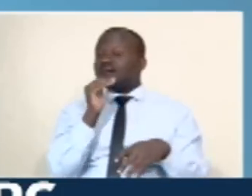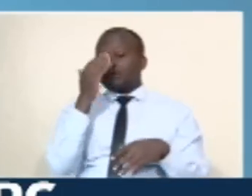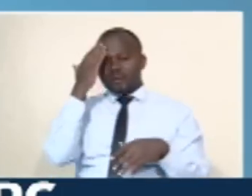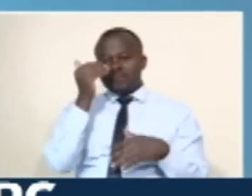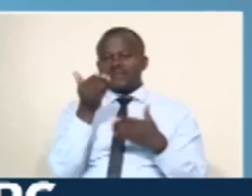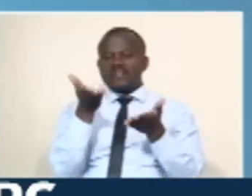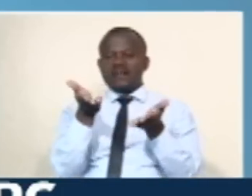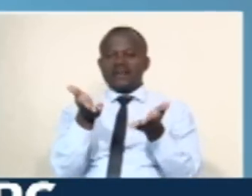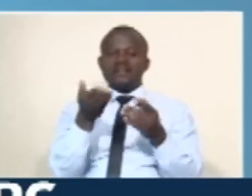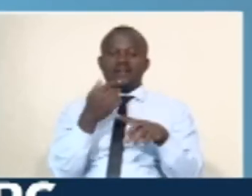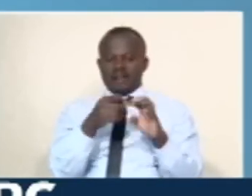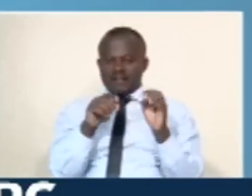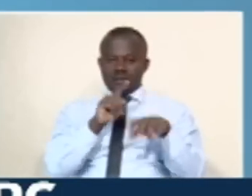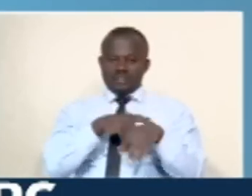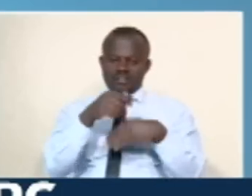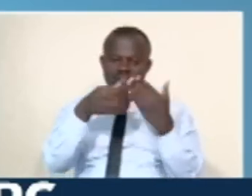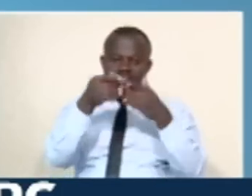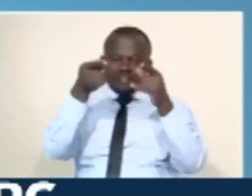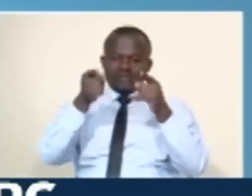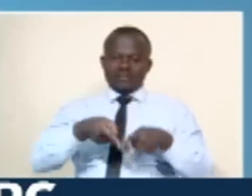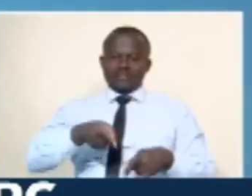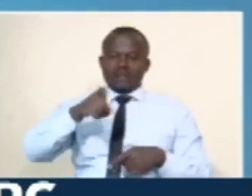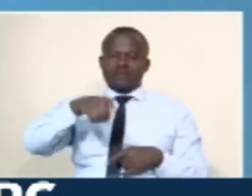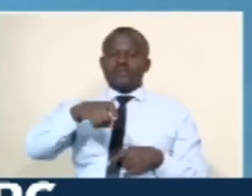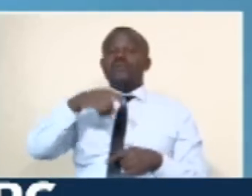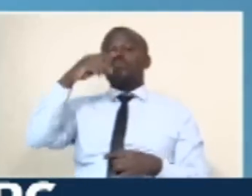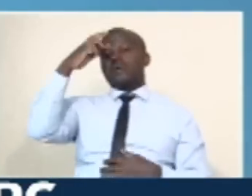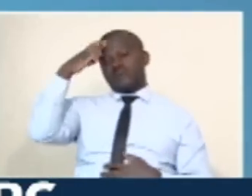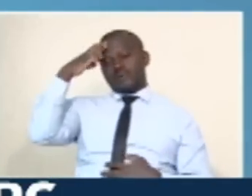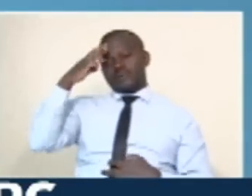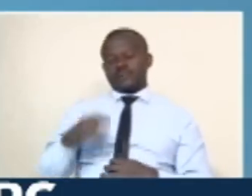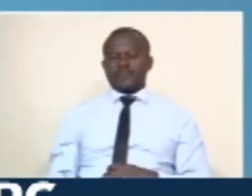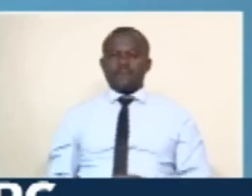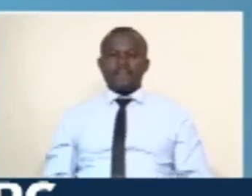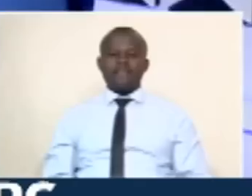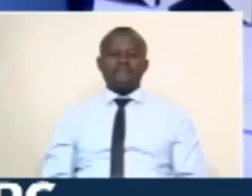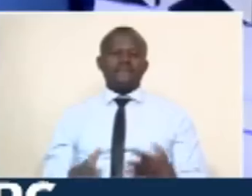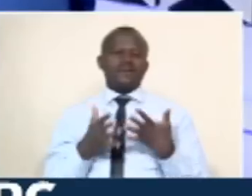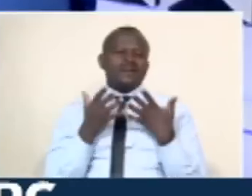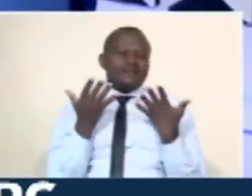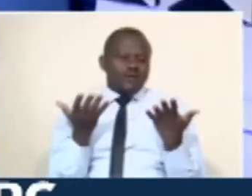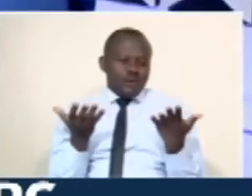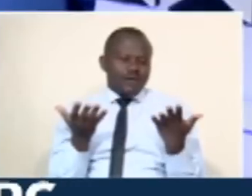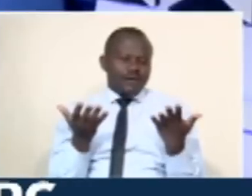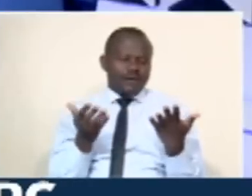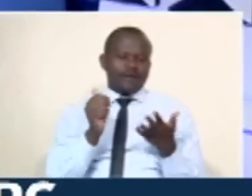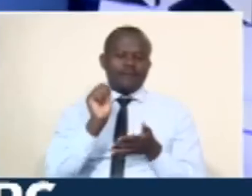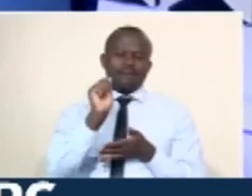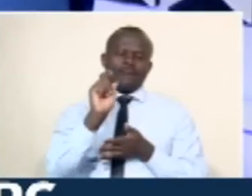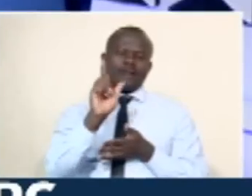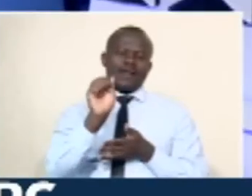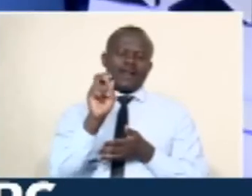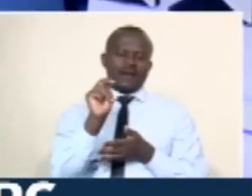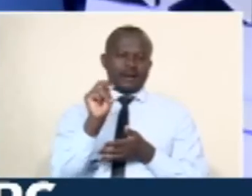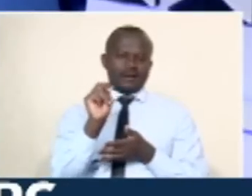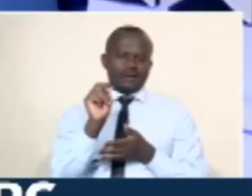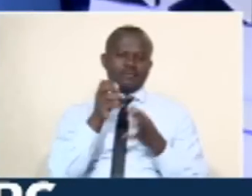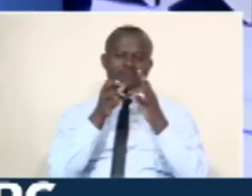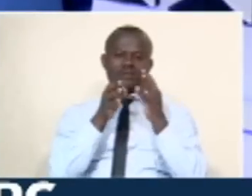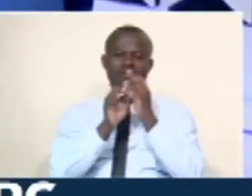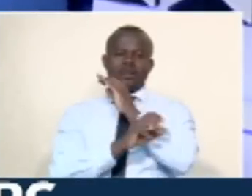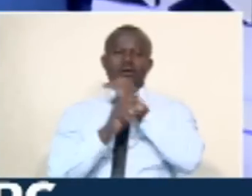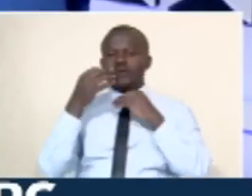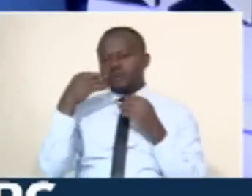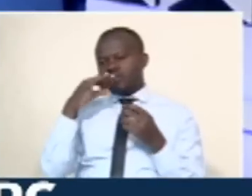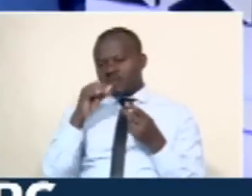igihe kigeze biba bigomba kwibutswa. None maître, byaba biterwa n'iki mwarimu ukomoje ku bihugu nk'u